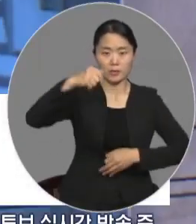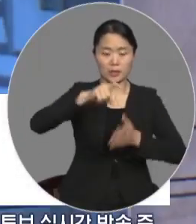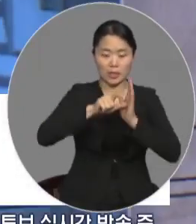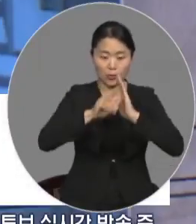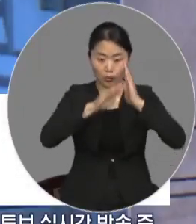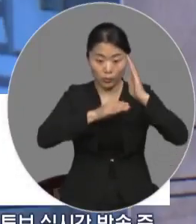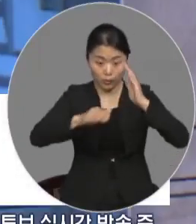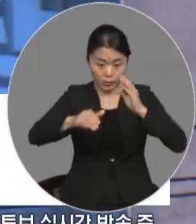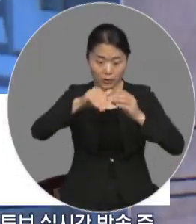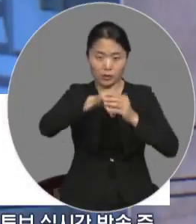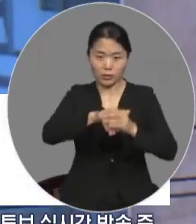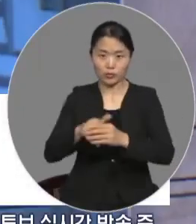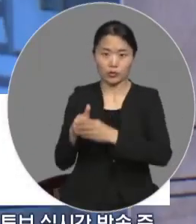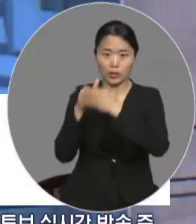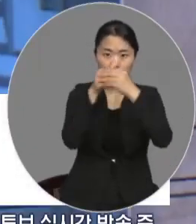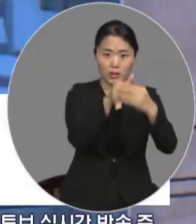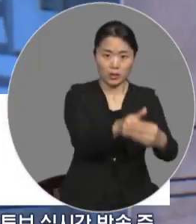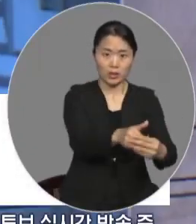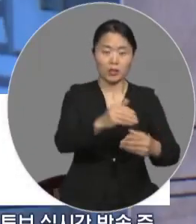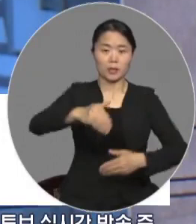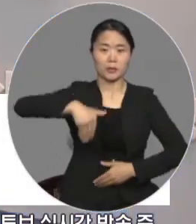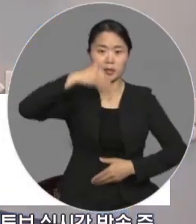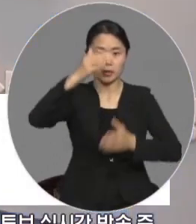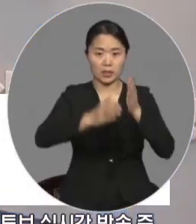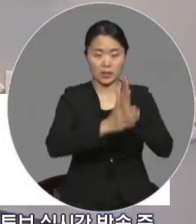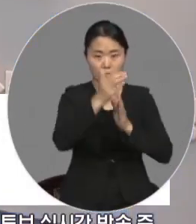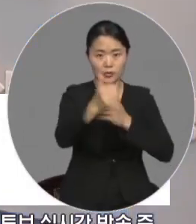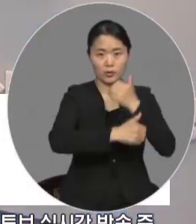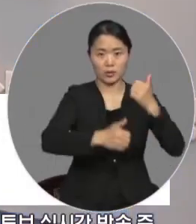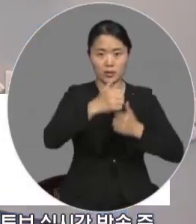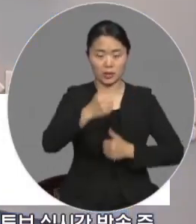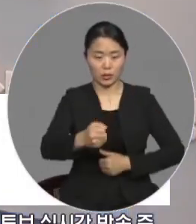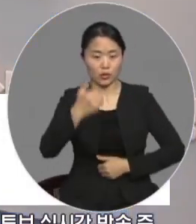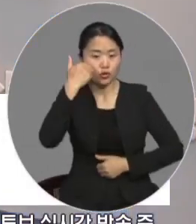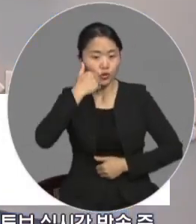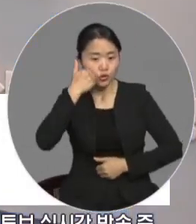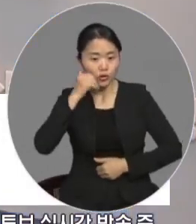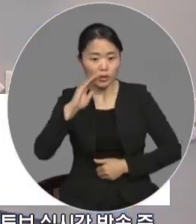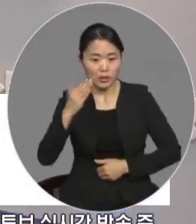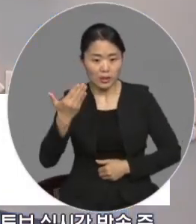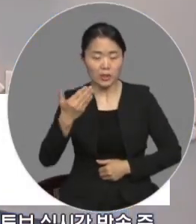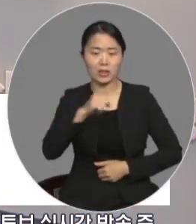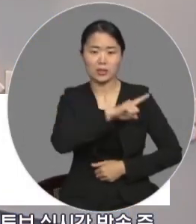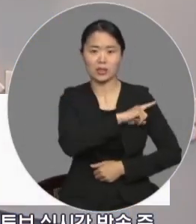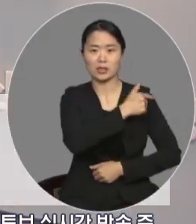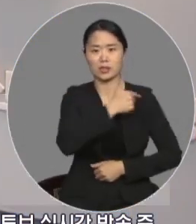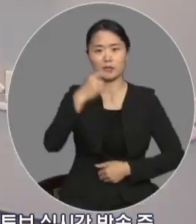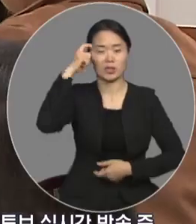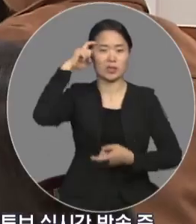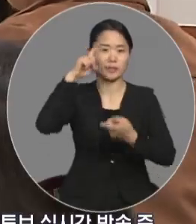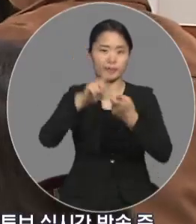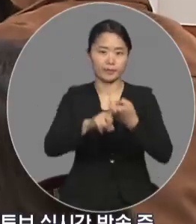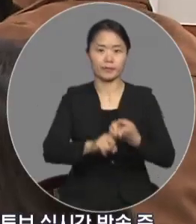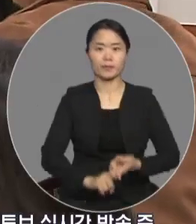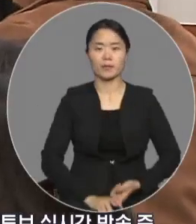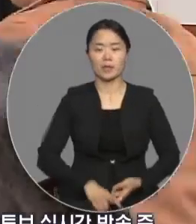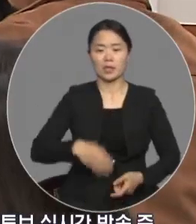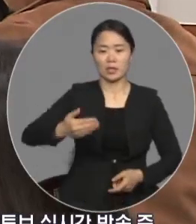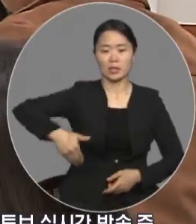주도할 수 있는 차기 시당위원장과 지역위원장이 누가 될지가 가장 큰 관심사입니다.